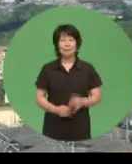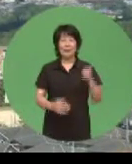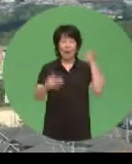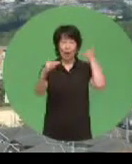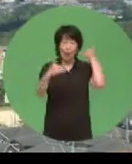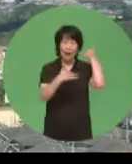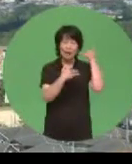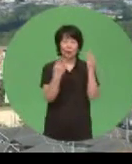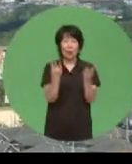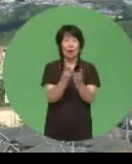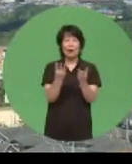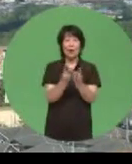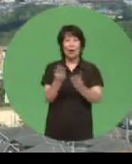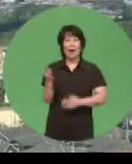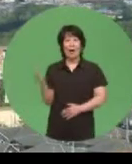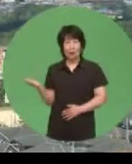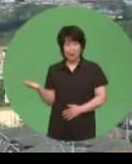ックス